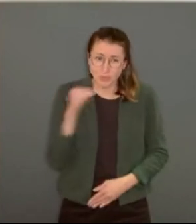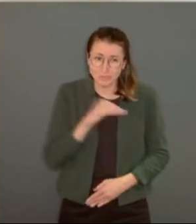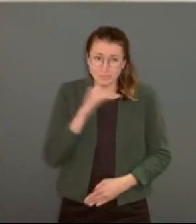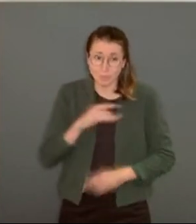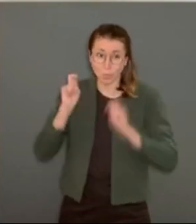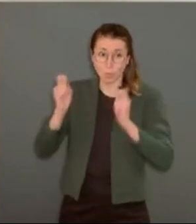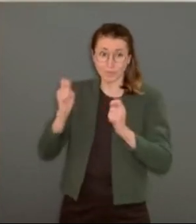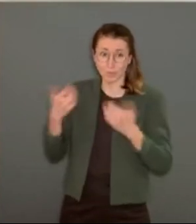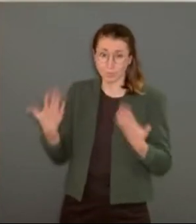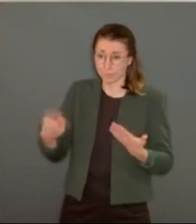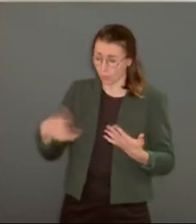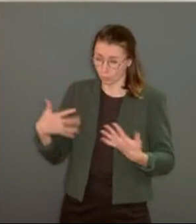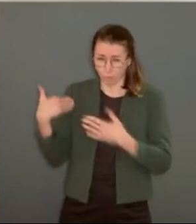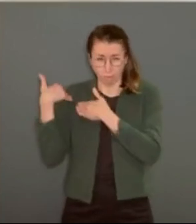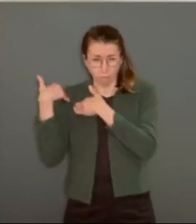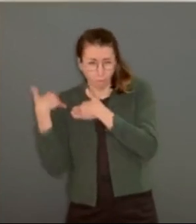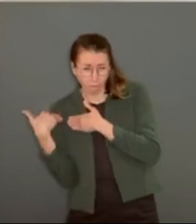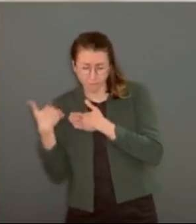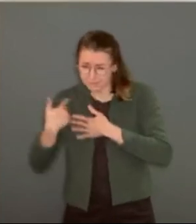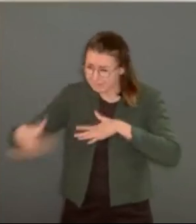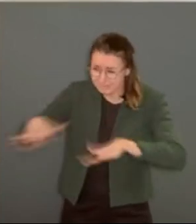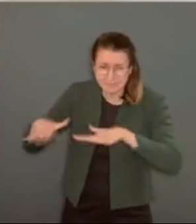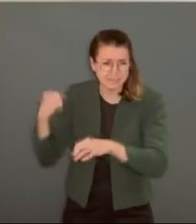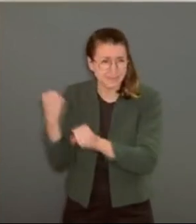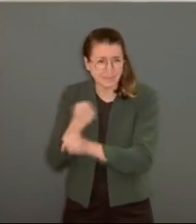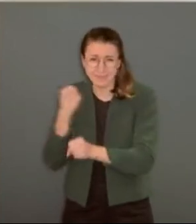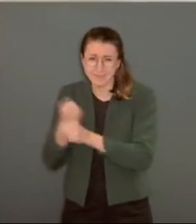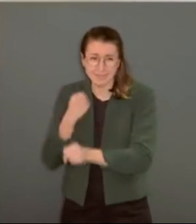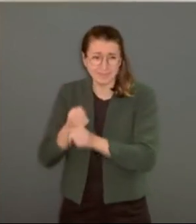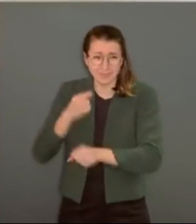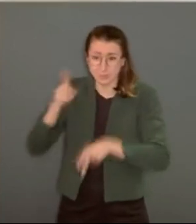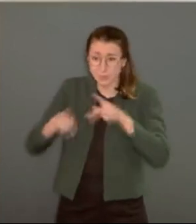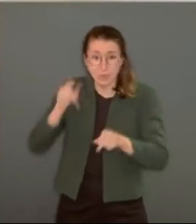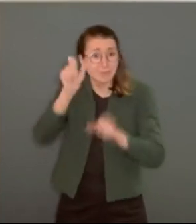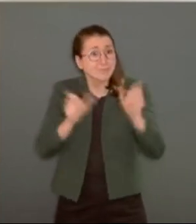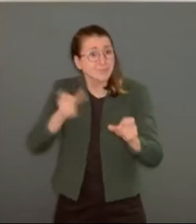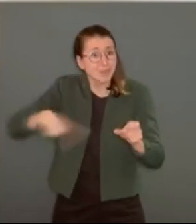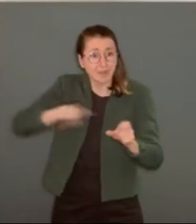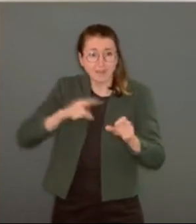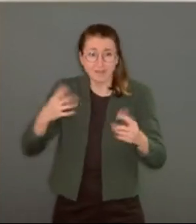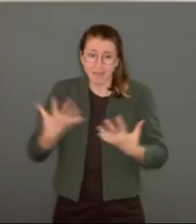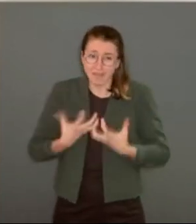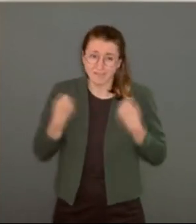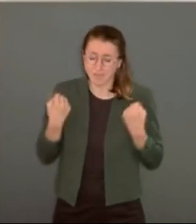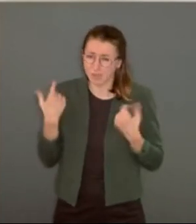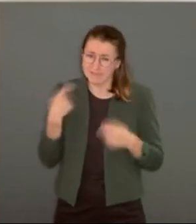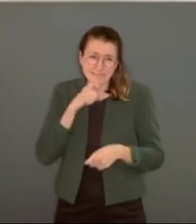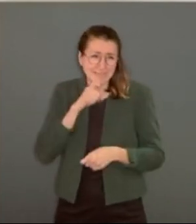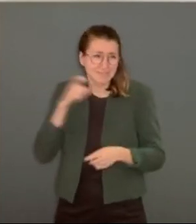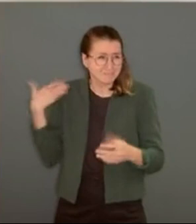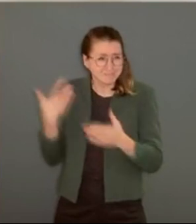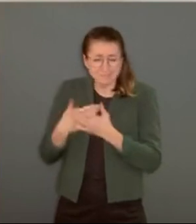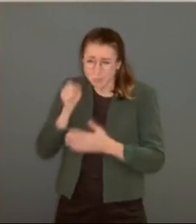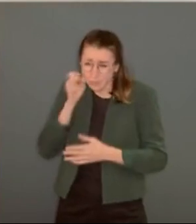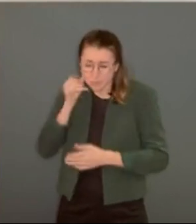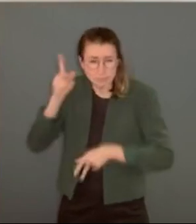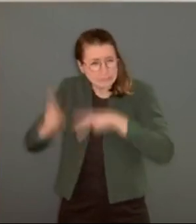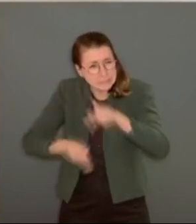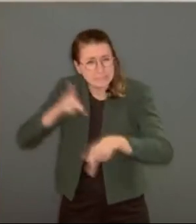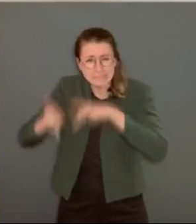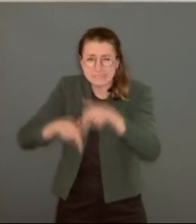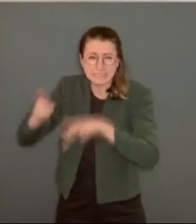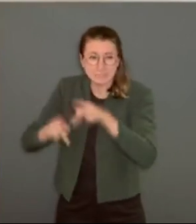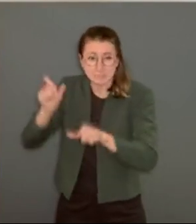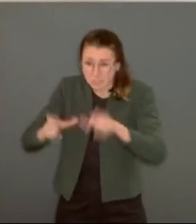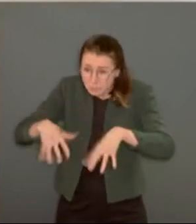énorme aujourd'hui. Les soignants déploient des efforts incroyables pour aider au maximum des gens, pour sauver des vies. Chaque